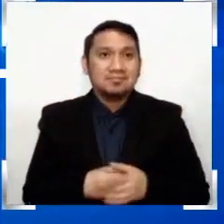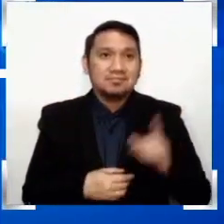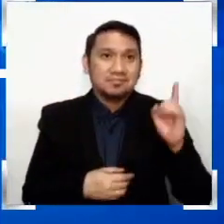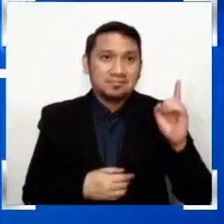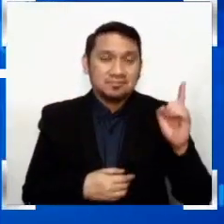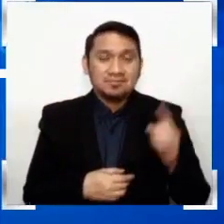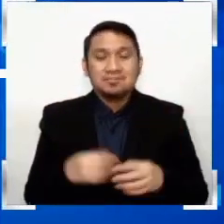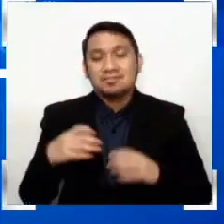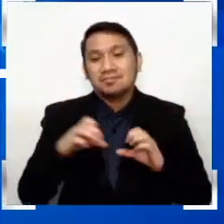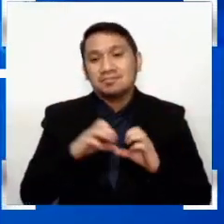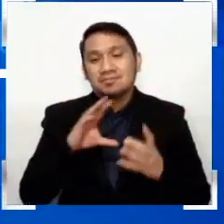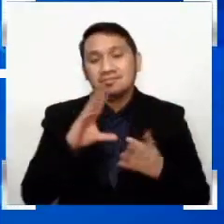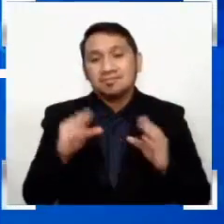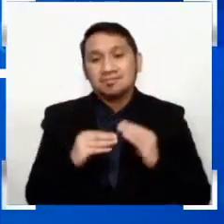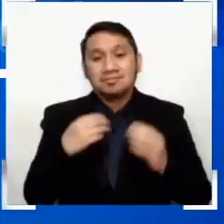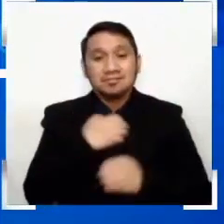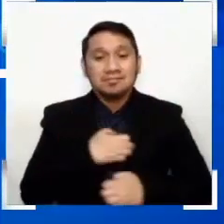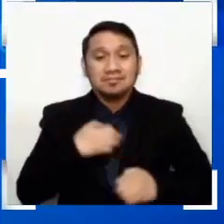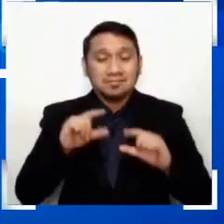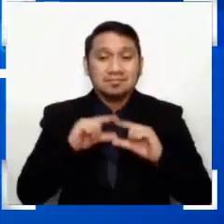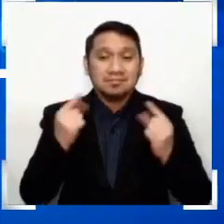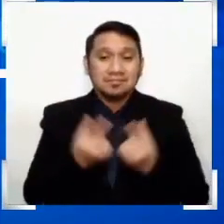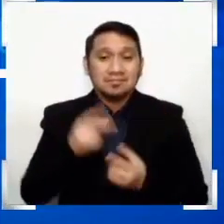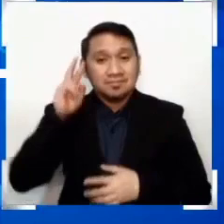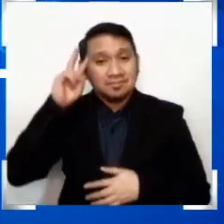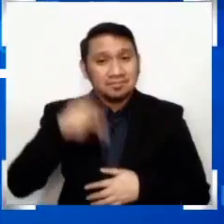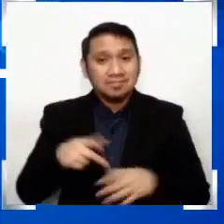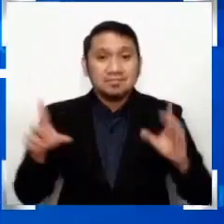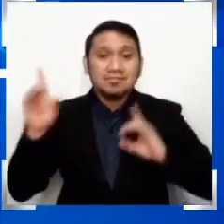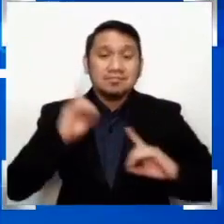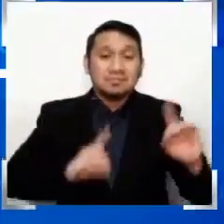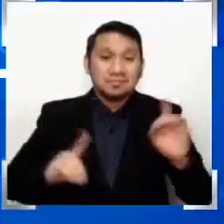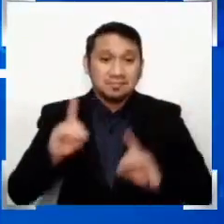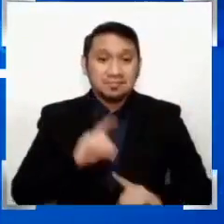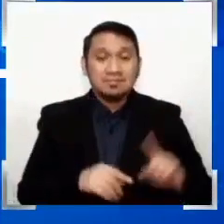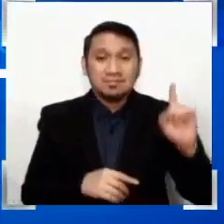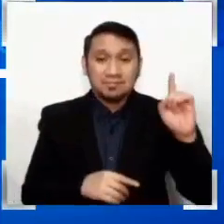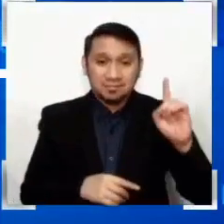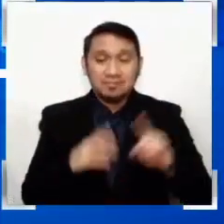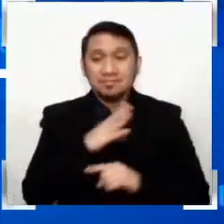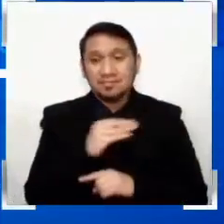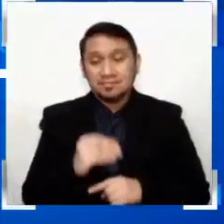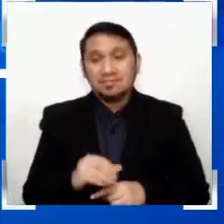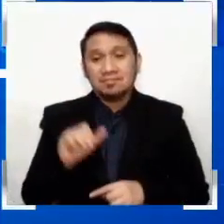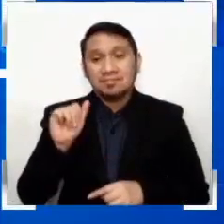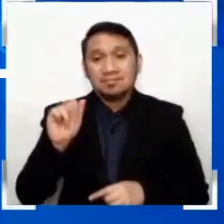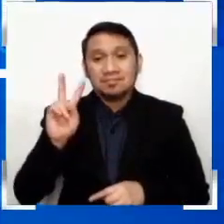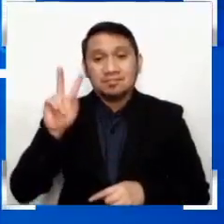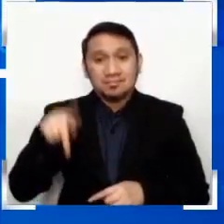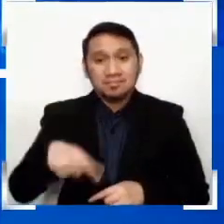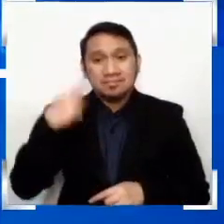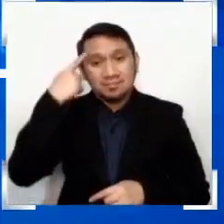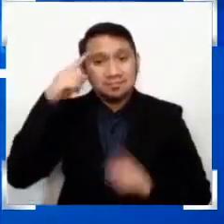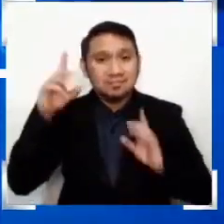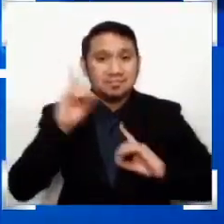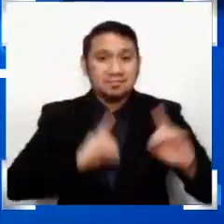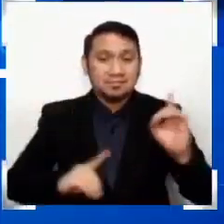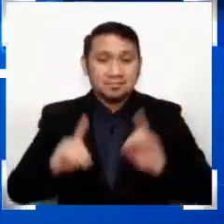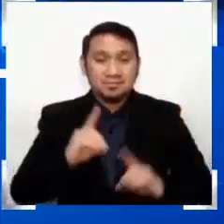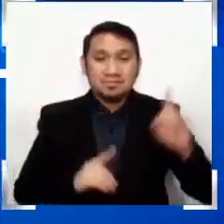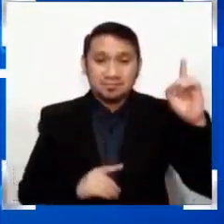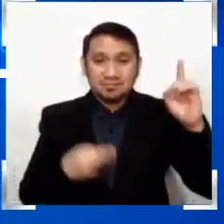GMA Entertainment Group VP for Drama, Cheryl Ching C, at AVP for Drama, Helen Rose Sese.